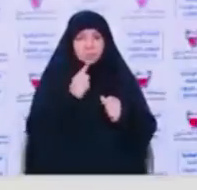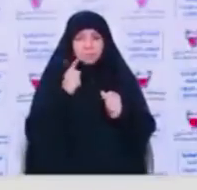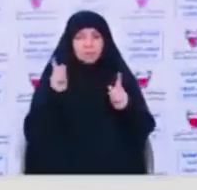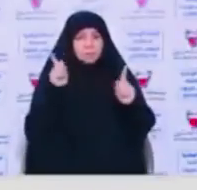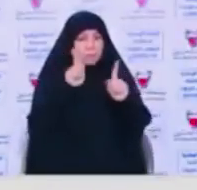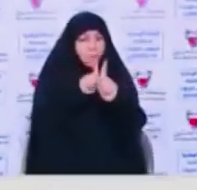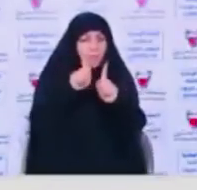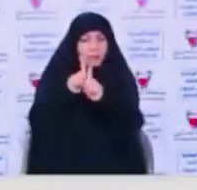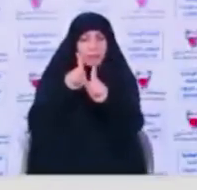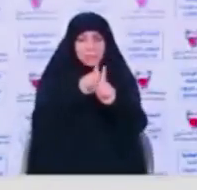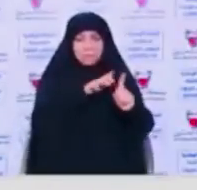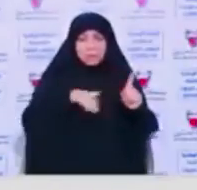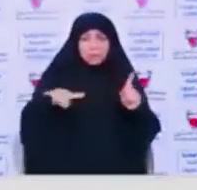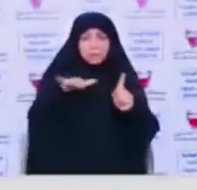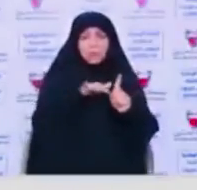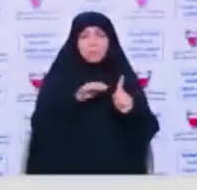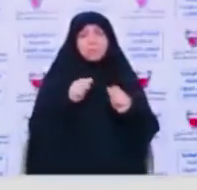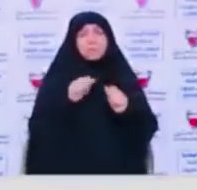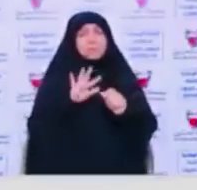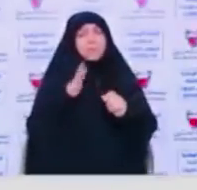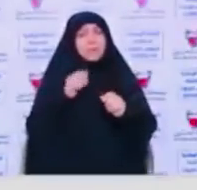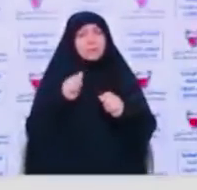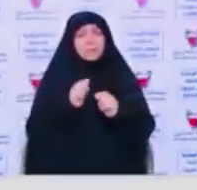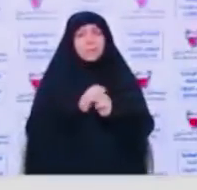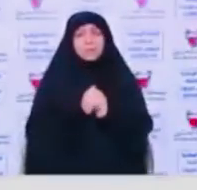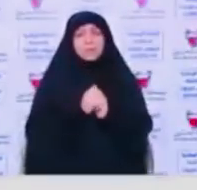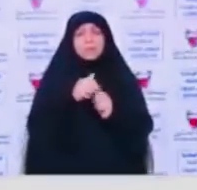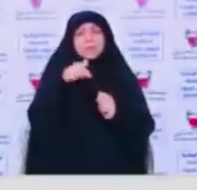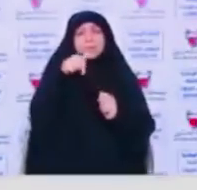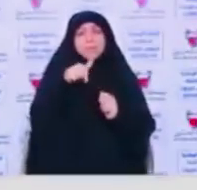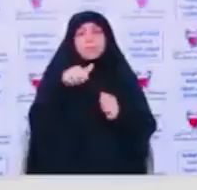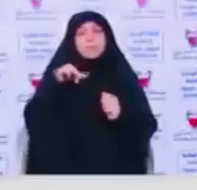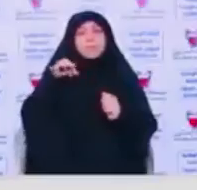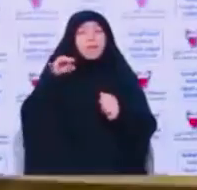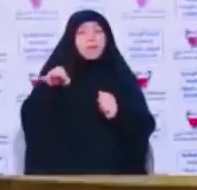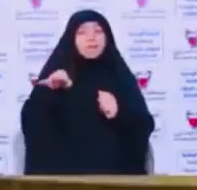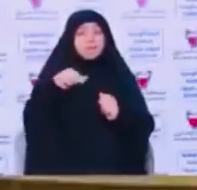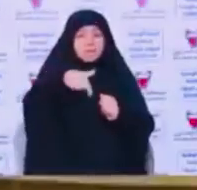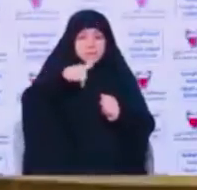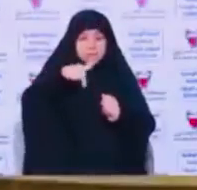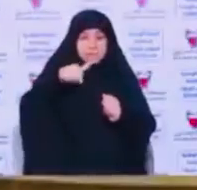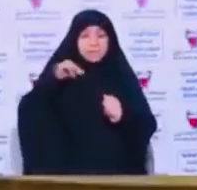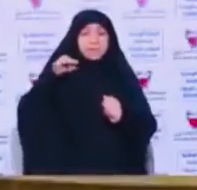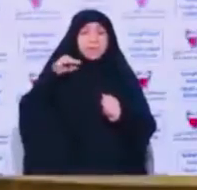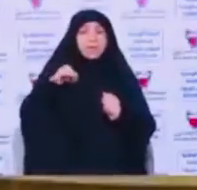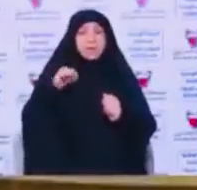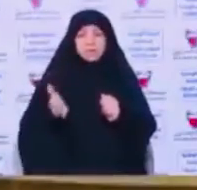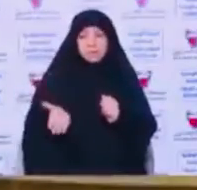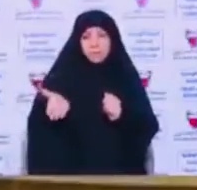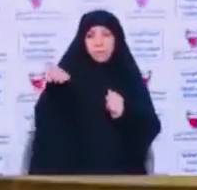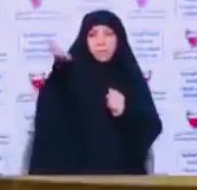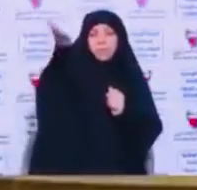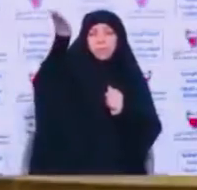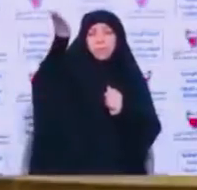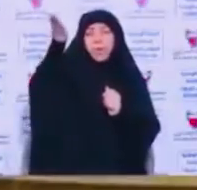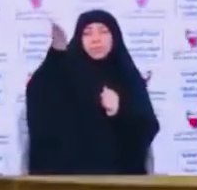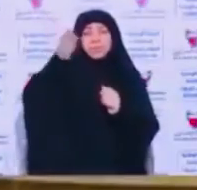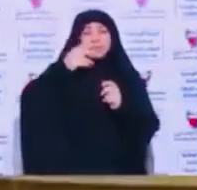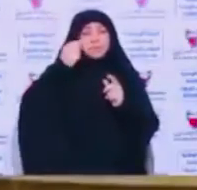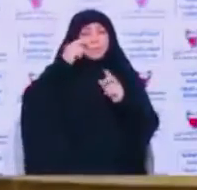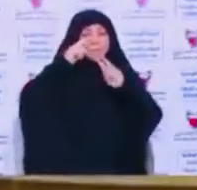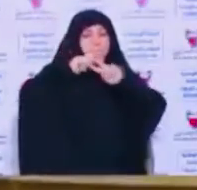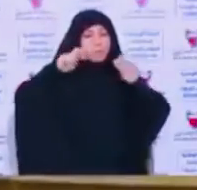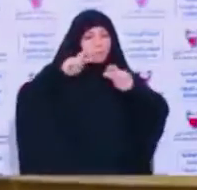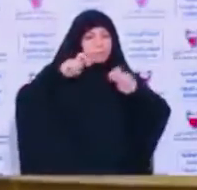المخالطين منذ البداية تجاوزت 60,000، فهذا عدد كبير جدا، وهذا أيضا يصب